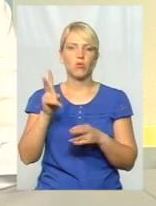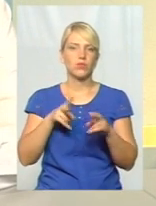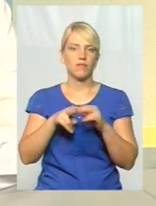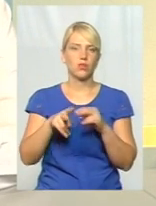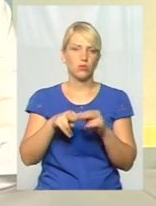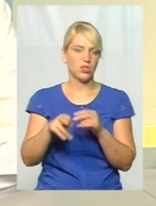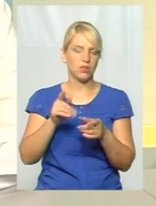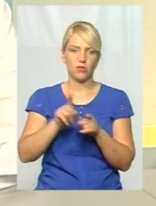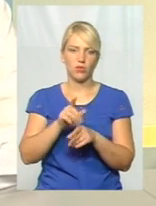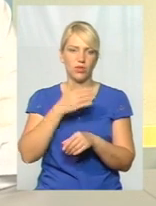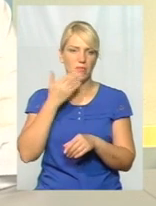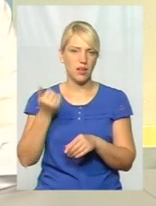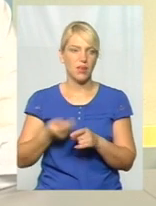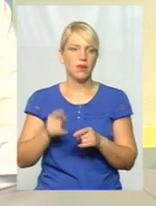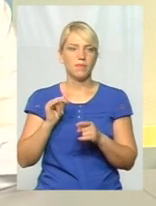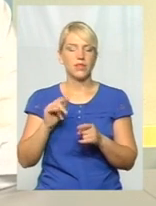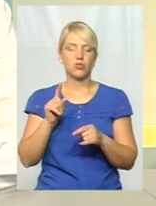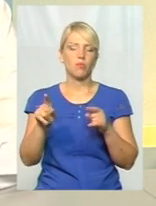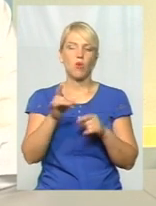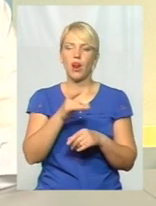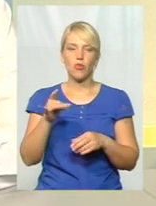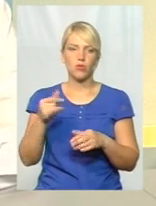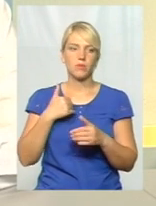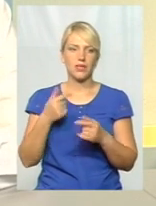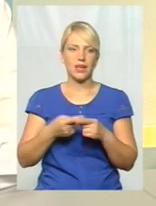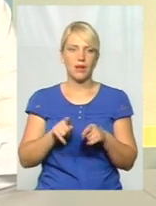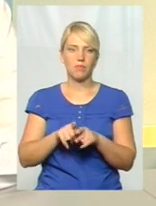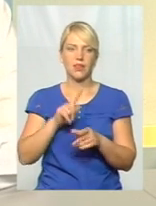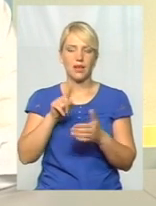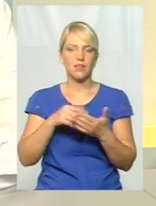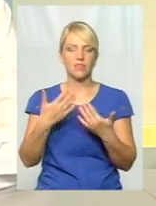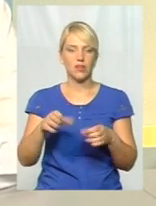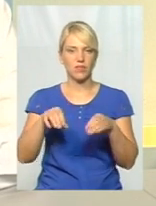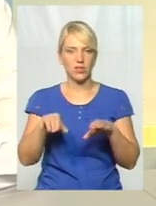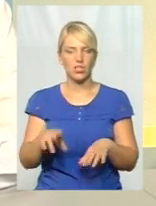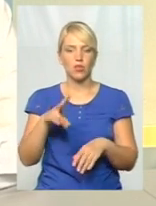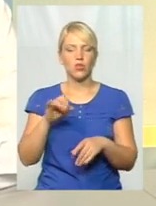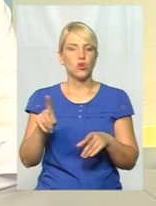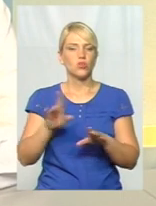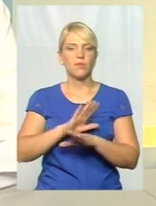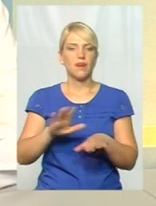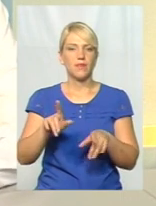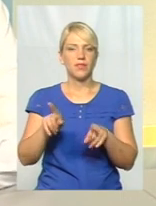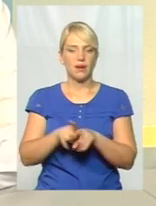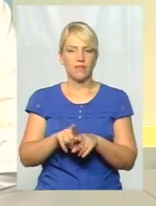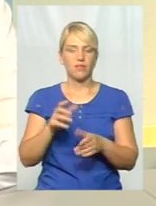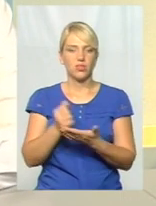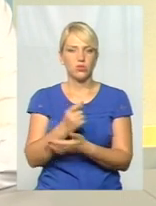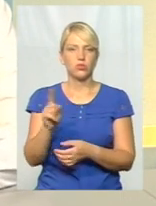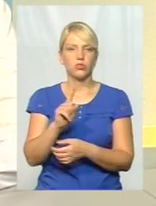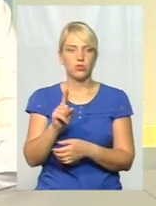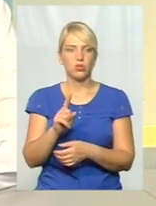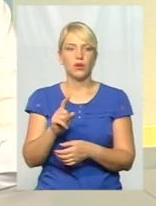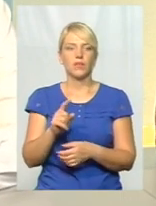не володіємо. Те, що от по районах, я, на сьогоднішній день це питання знято. Але знову ж, щоб це не вийшло так, що от, як було запитання,